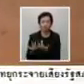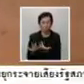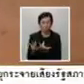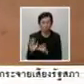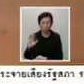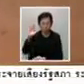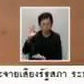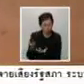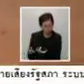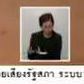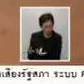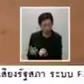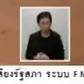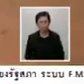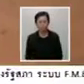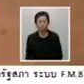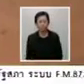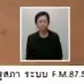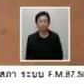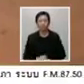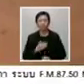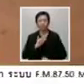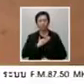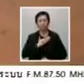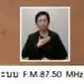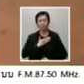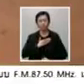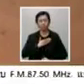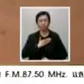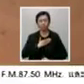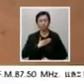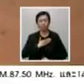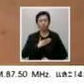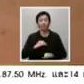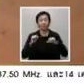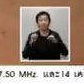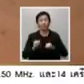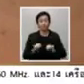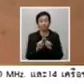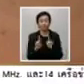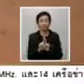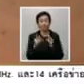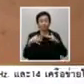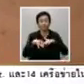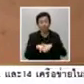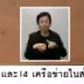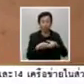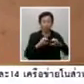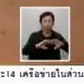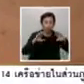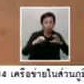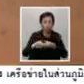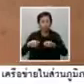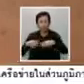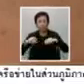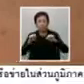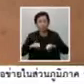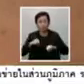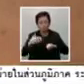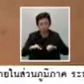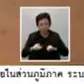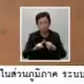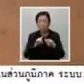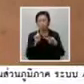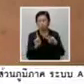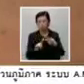อยคือผมนอกจากจะยึดมติของวิปแล้วผมยังยึดข้อบังคับการประชุมส